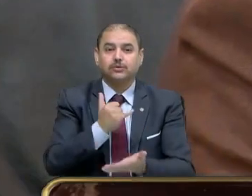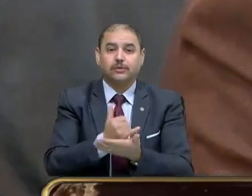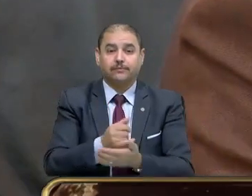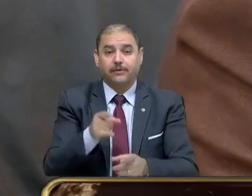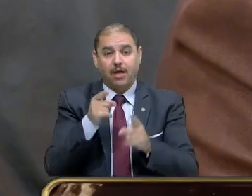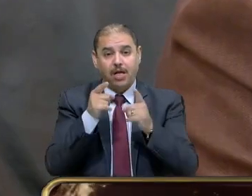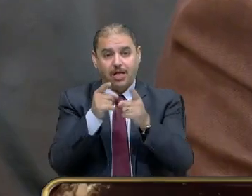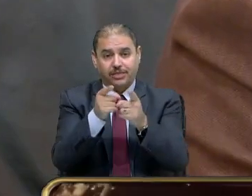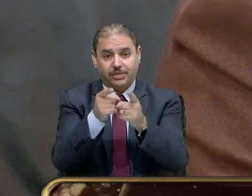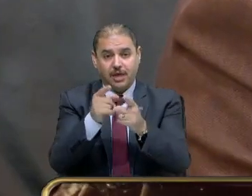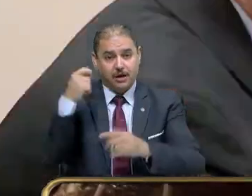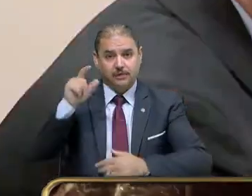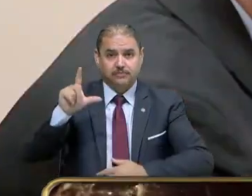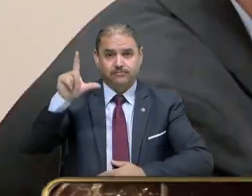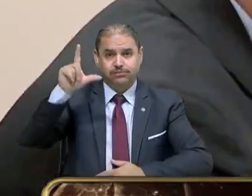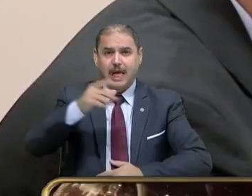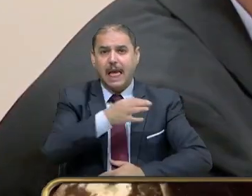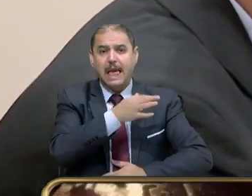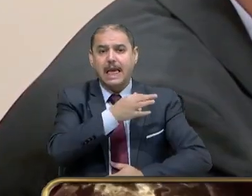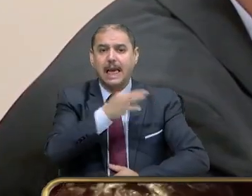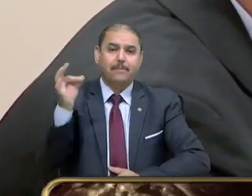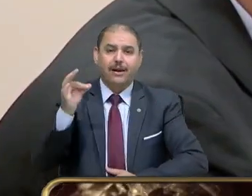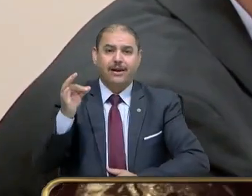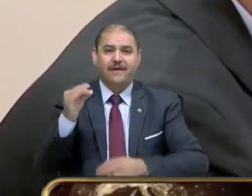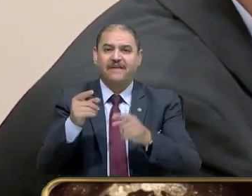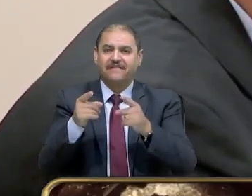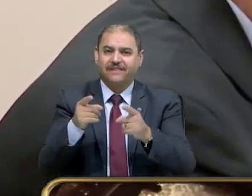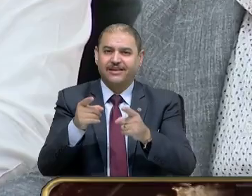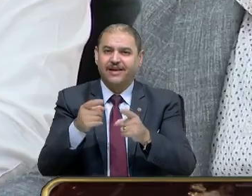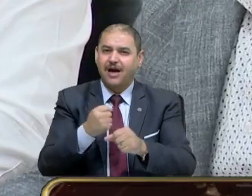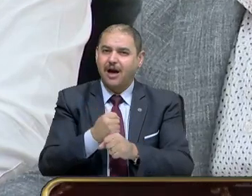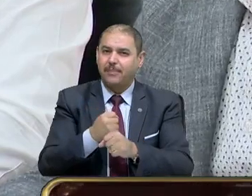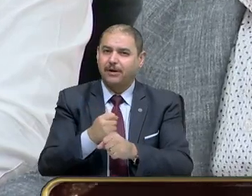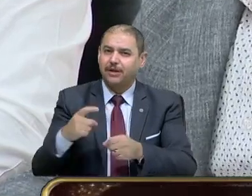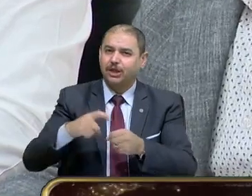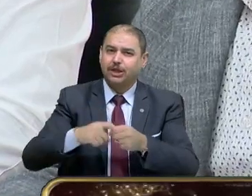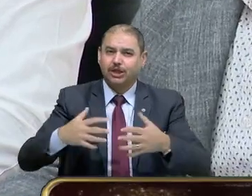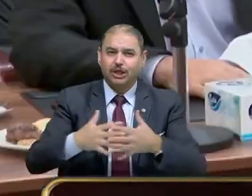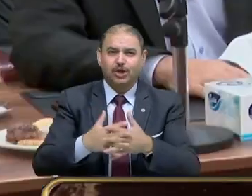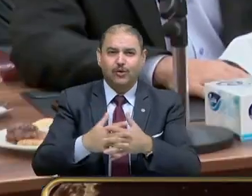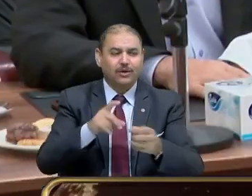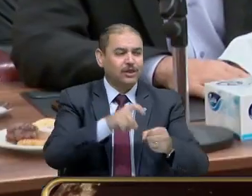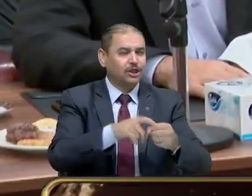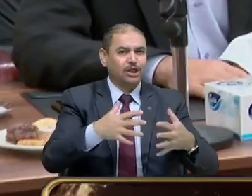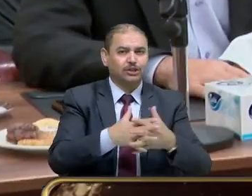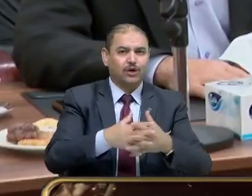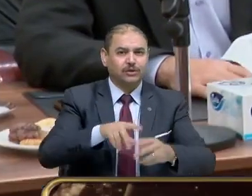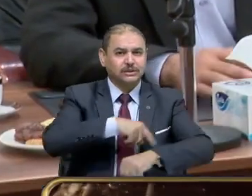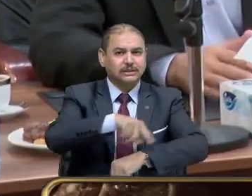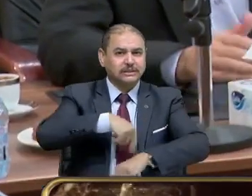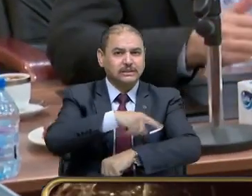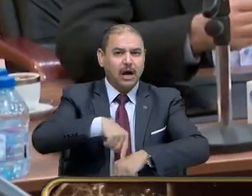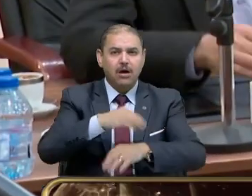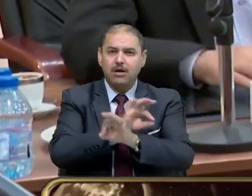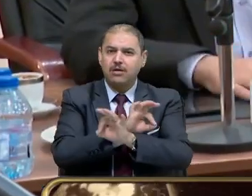كافه الدوائر المعنيه من كافه القطاعات التي تعمل في اطار التشاركيه والتكامليه على مدار الساعه بهدف